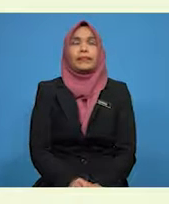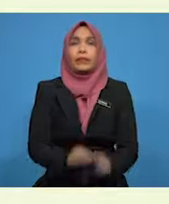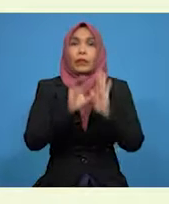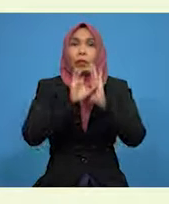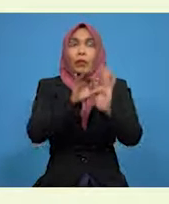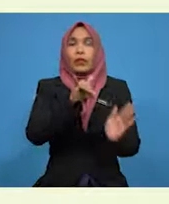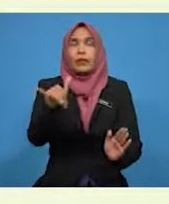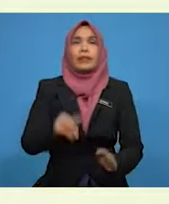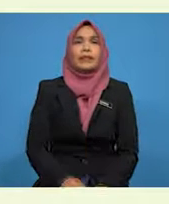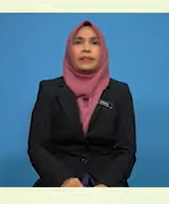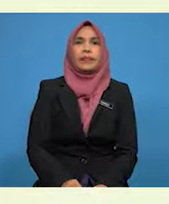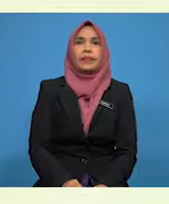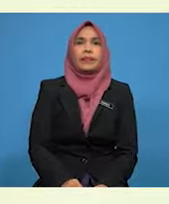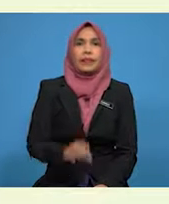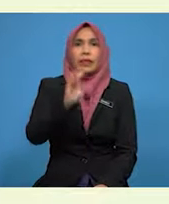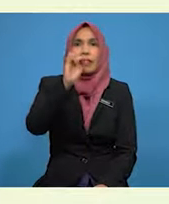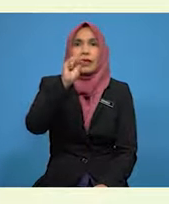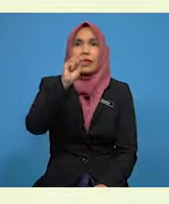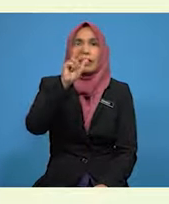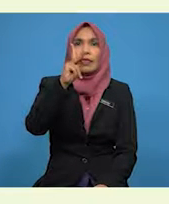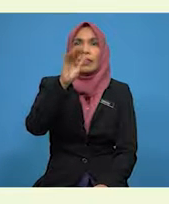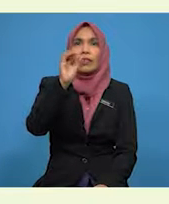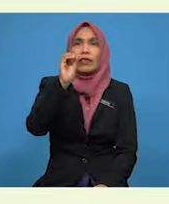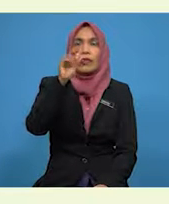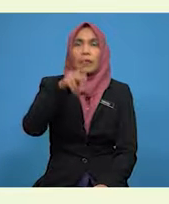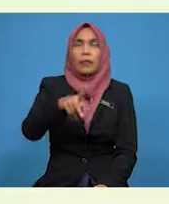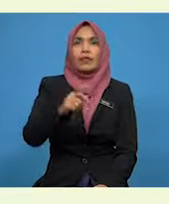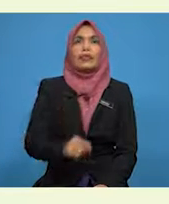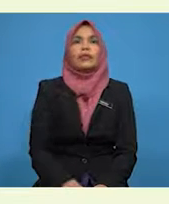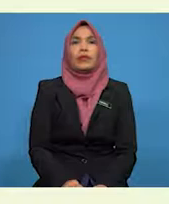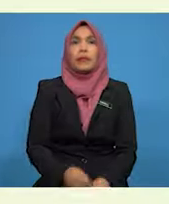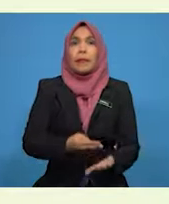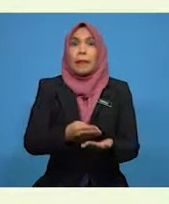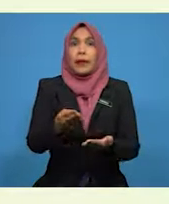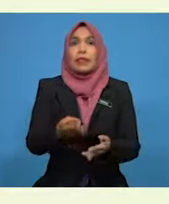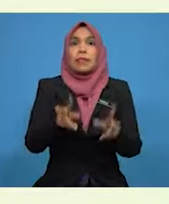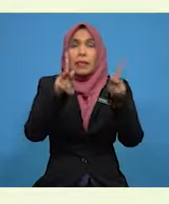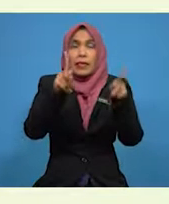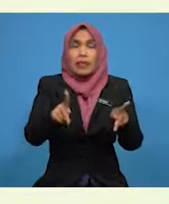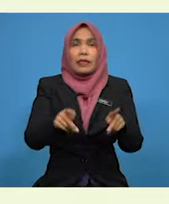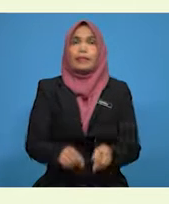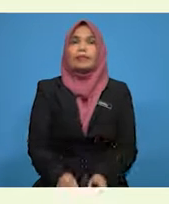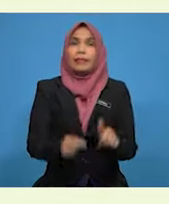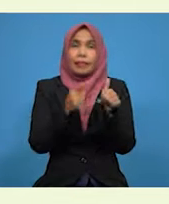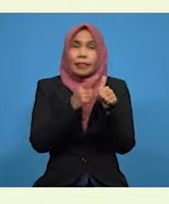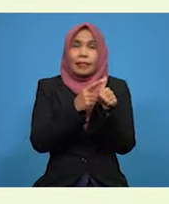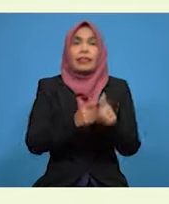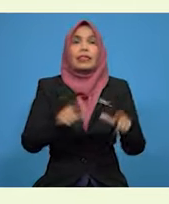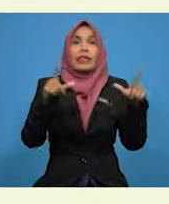Contohnya, antara skop kerja bagi jawatan pekerja am ladang poultry,